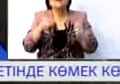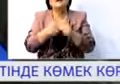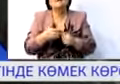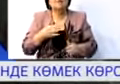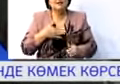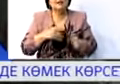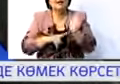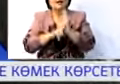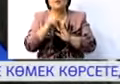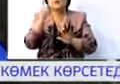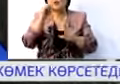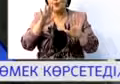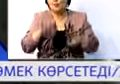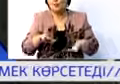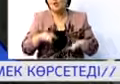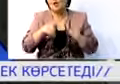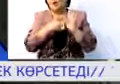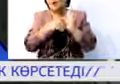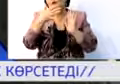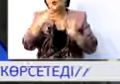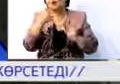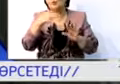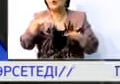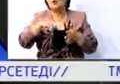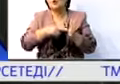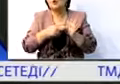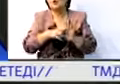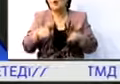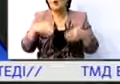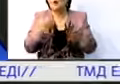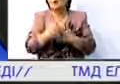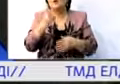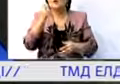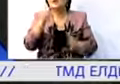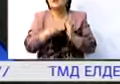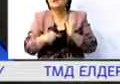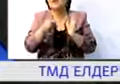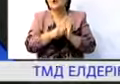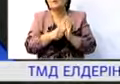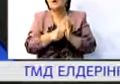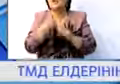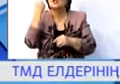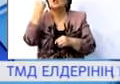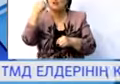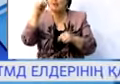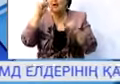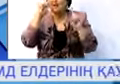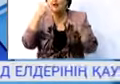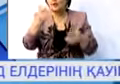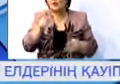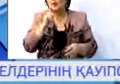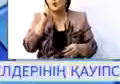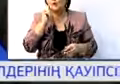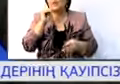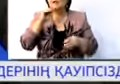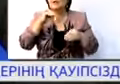келе жатырмыз. Бірінші орында 751 жоба ұсынылған болатын. Оның 266-сы жеңімпаз атанды. Сол жас проект